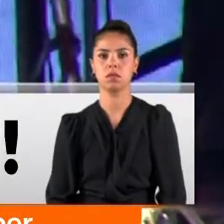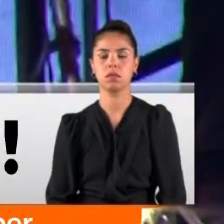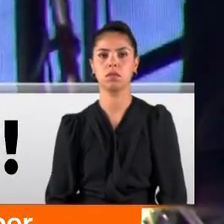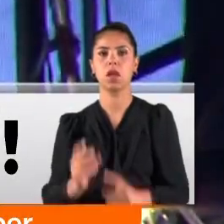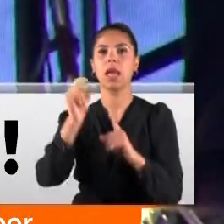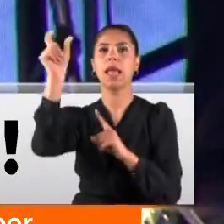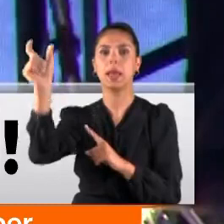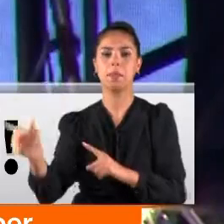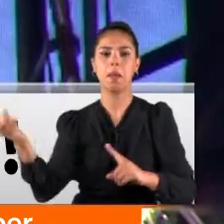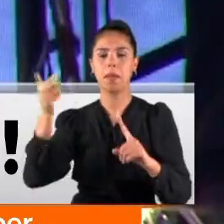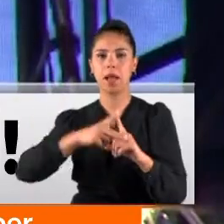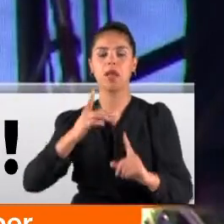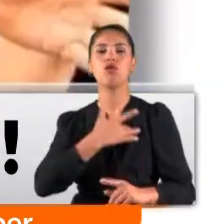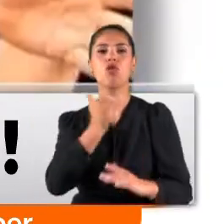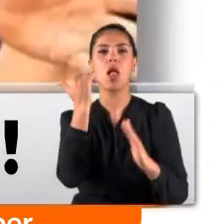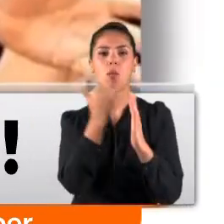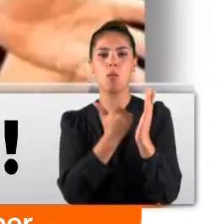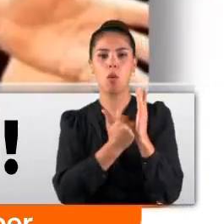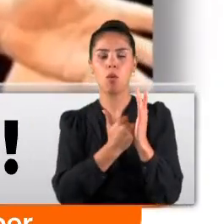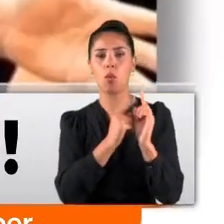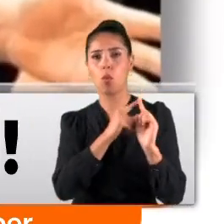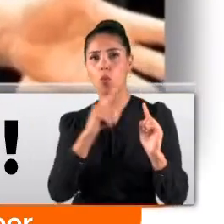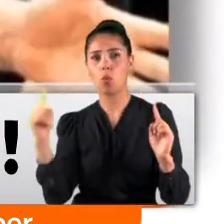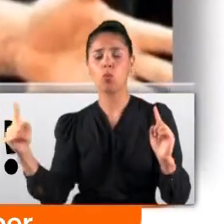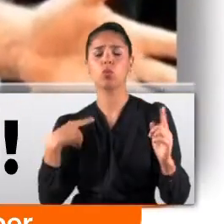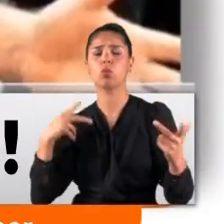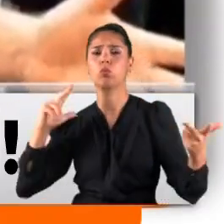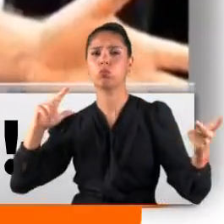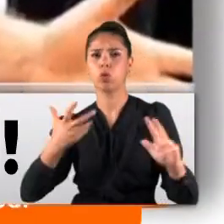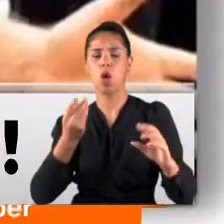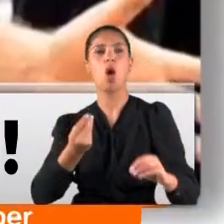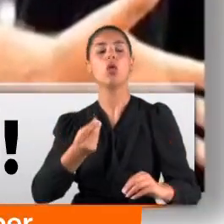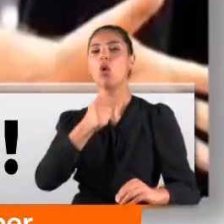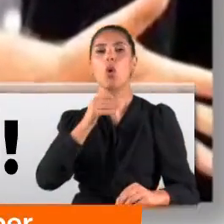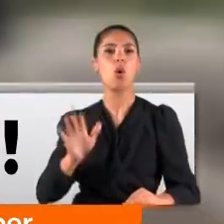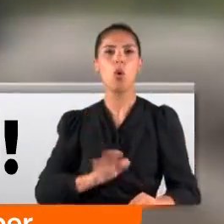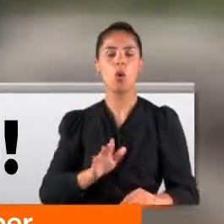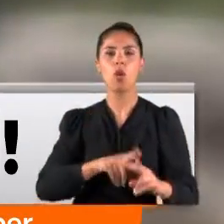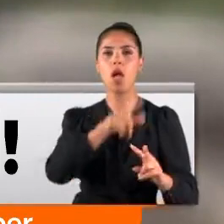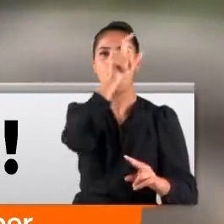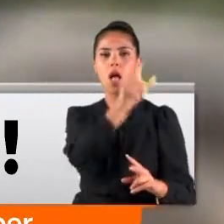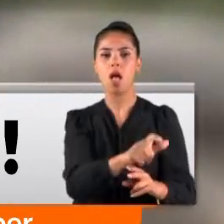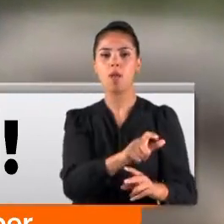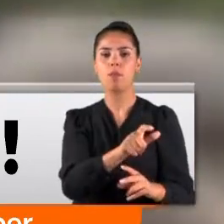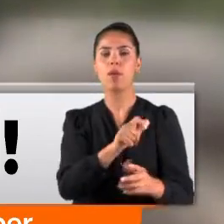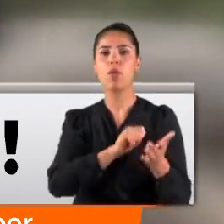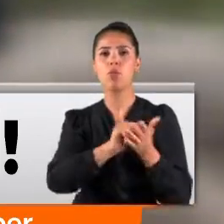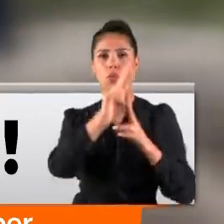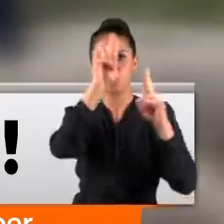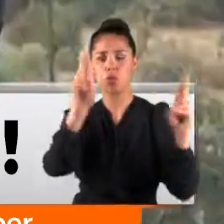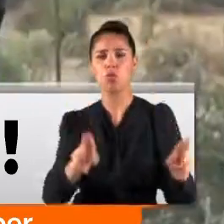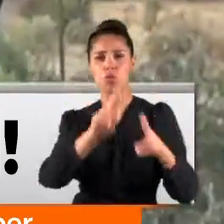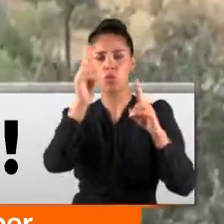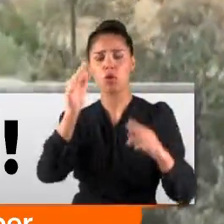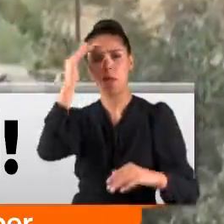İbrahim Tatlıses katıldığı bir canlı yayında uzun süredir arasının bozuk olduğu oğlu Ahmet Tatlıses'in kendisine verdiği tüm dükkanları